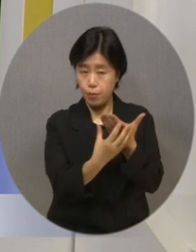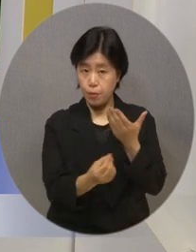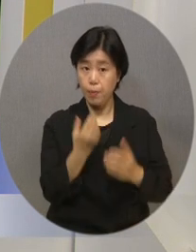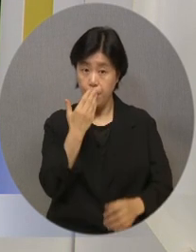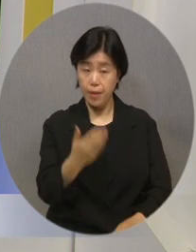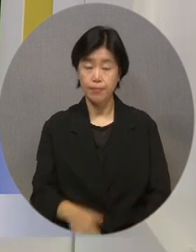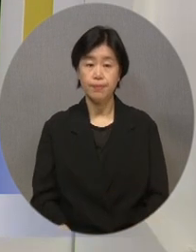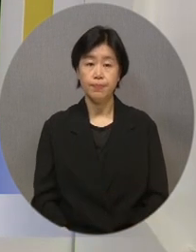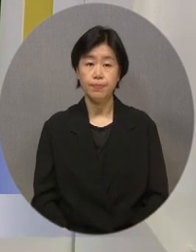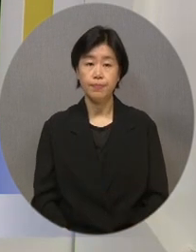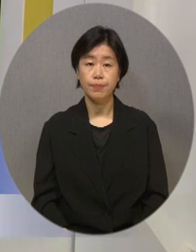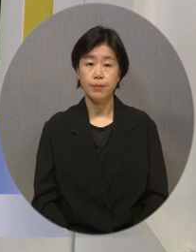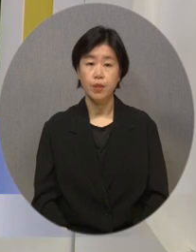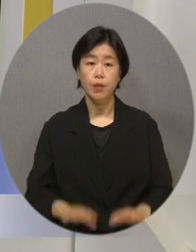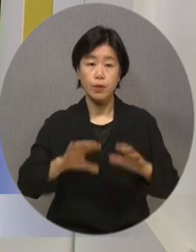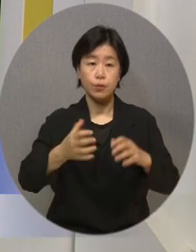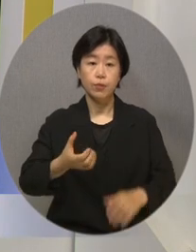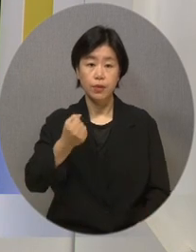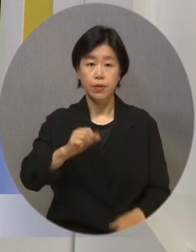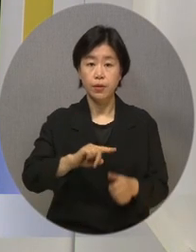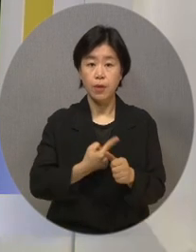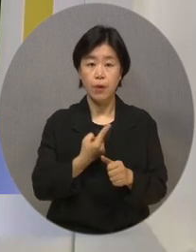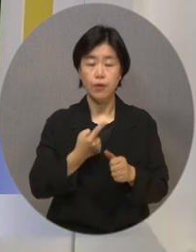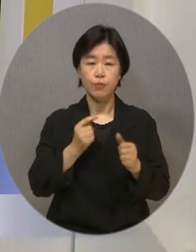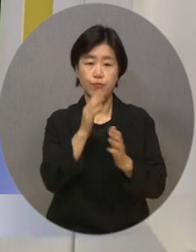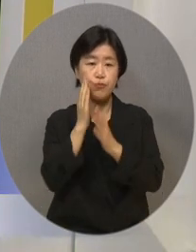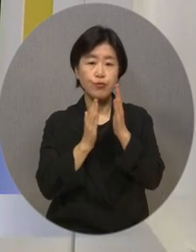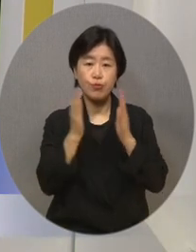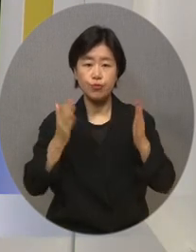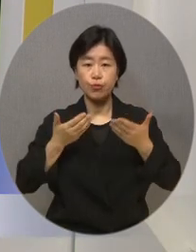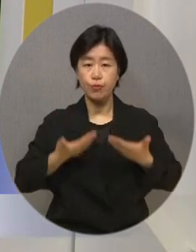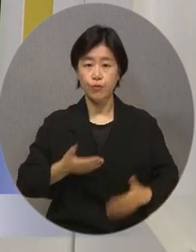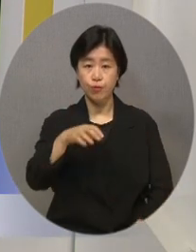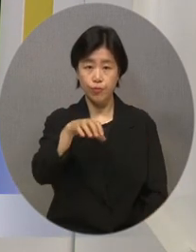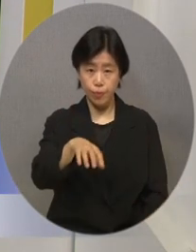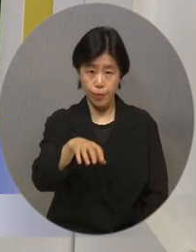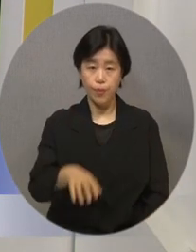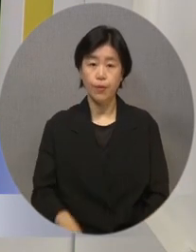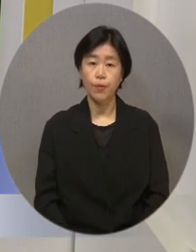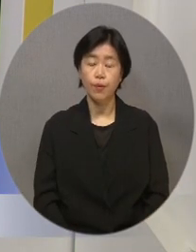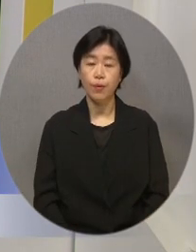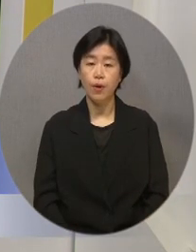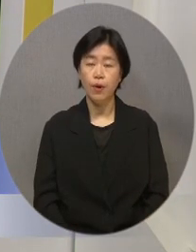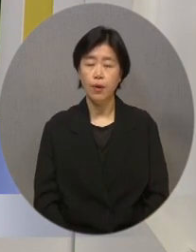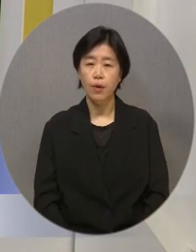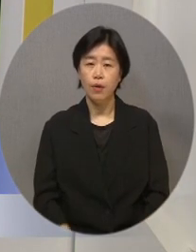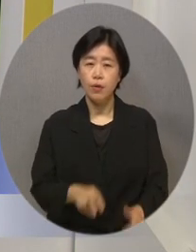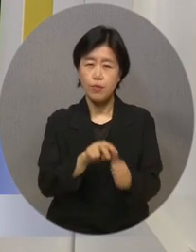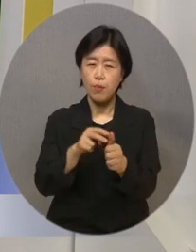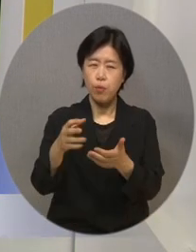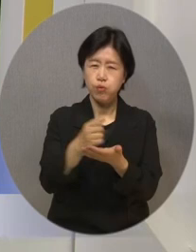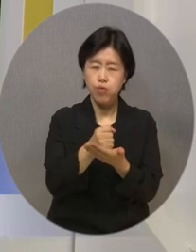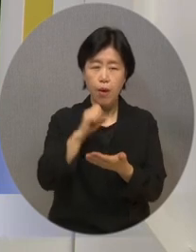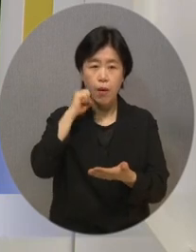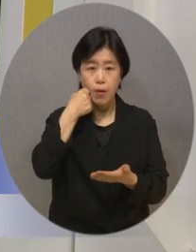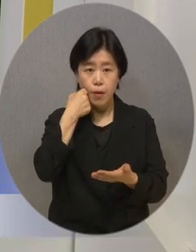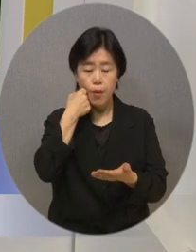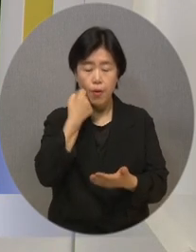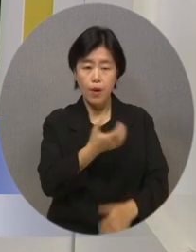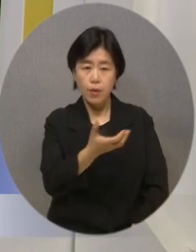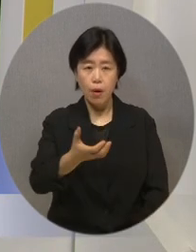다음 뉴스입니다 국립자연휴양림 관리소가 정보 취약계층인 중증장애인들의 휴양림 이용 편의를